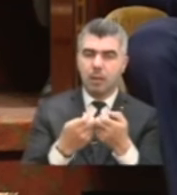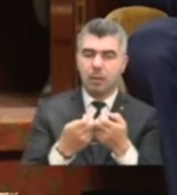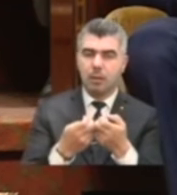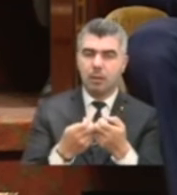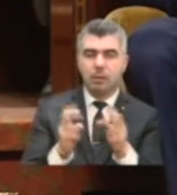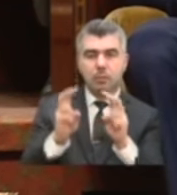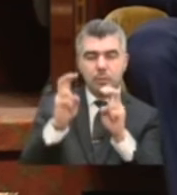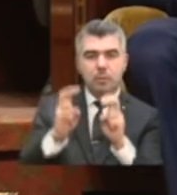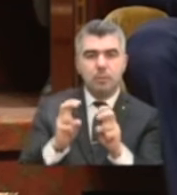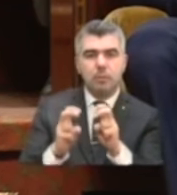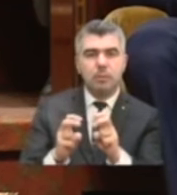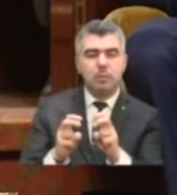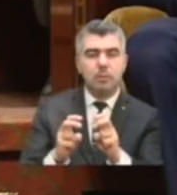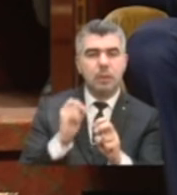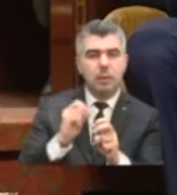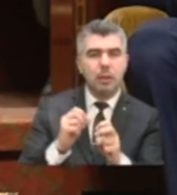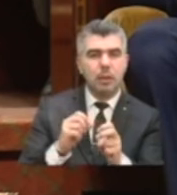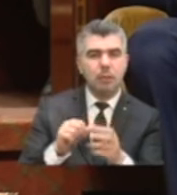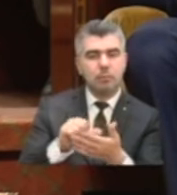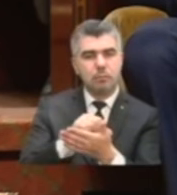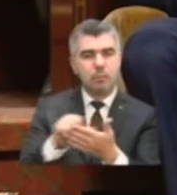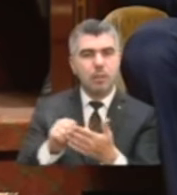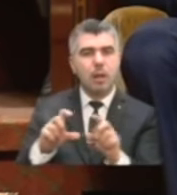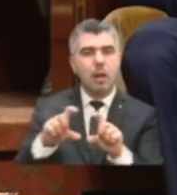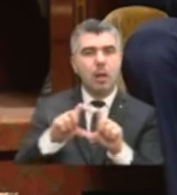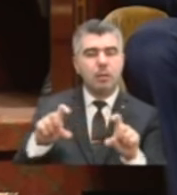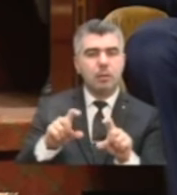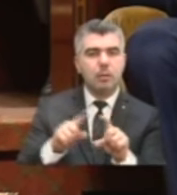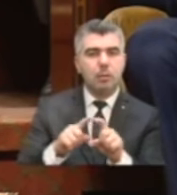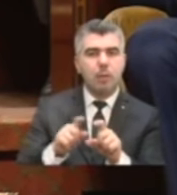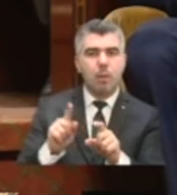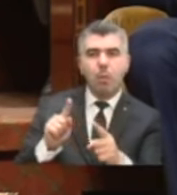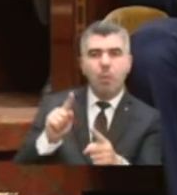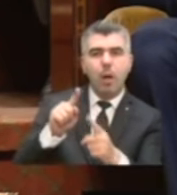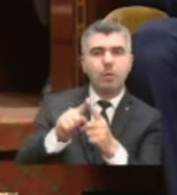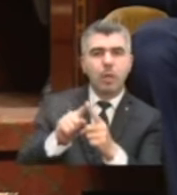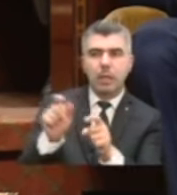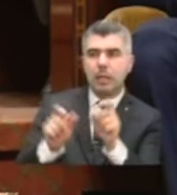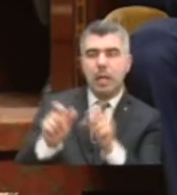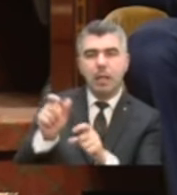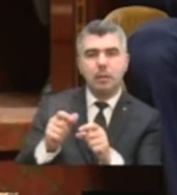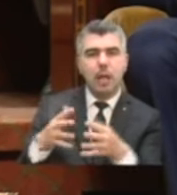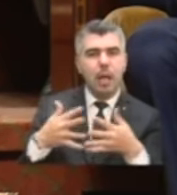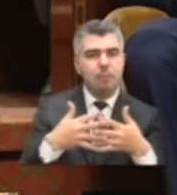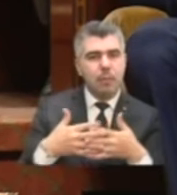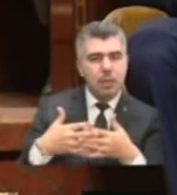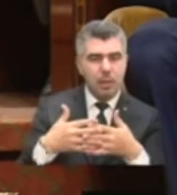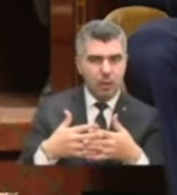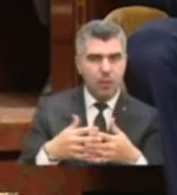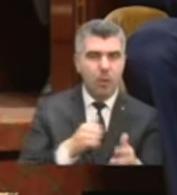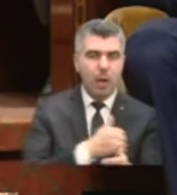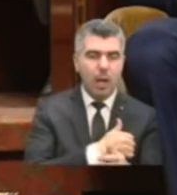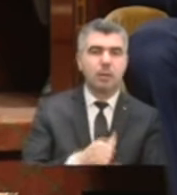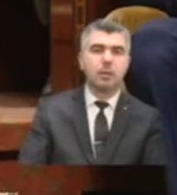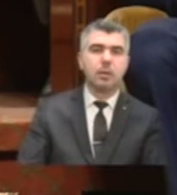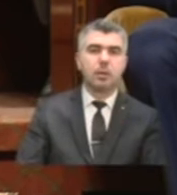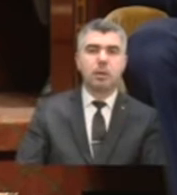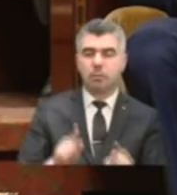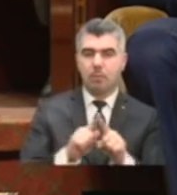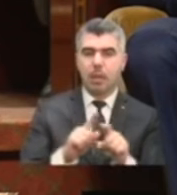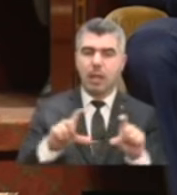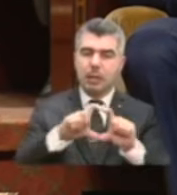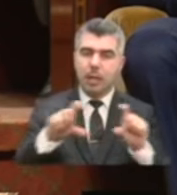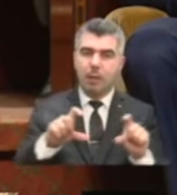تخفيض الرسوم المفروضه على تذاكر السفر الموجهه للجاليه المقيمه بهذه الدول. اما التذاكر المنخفضه